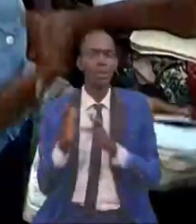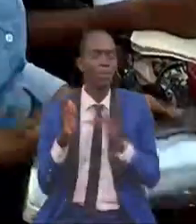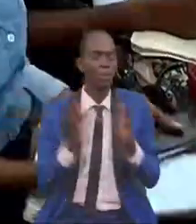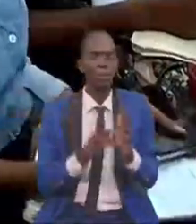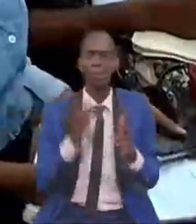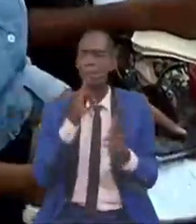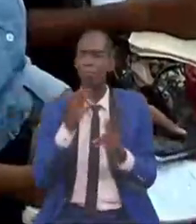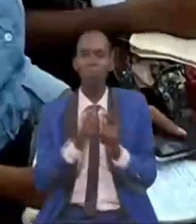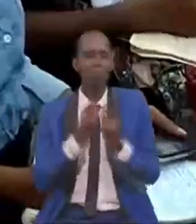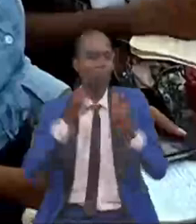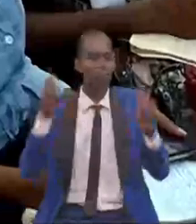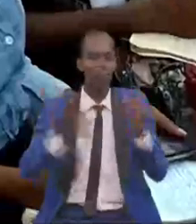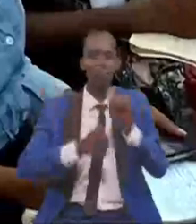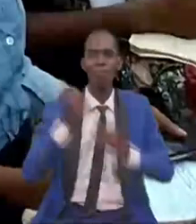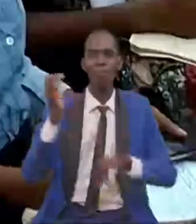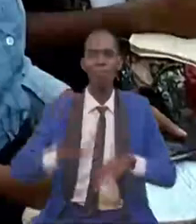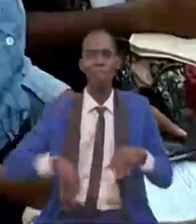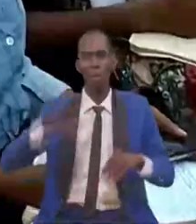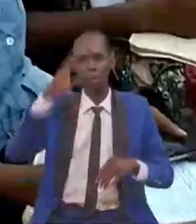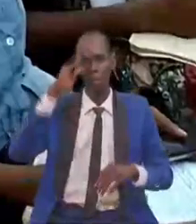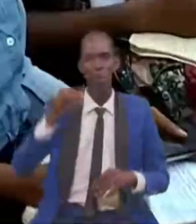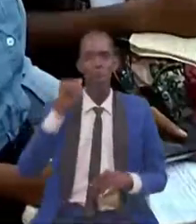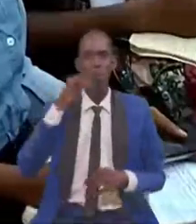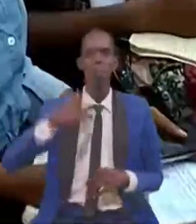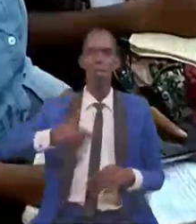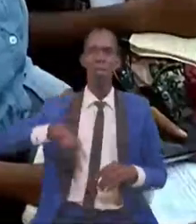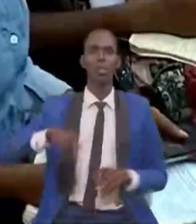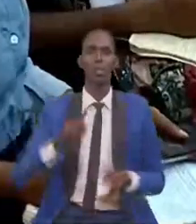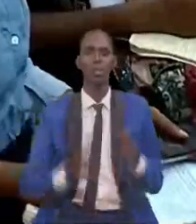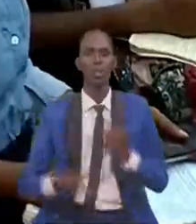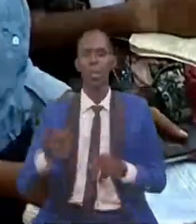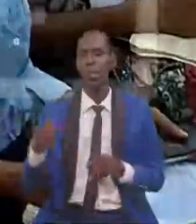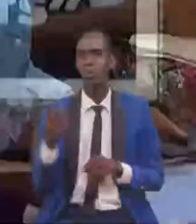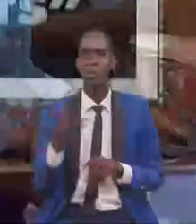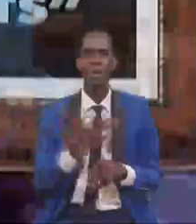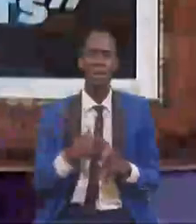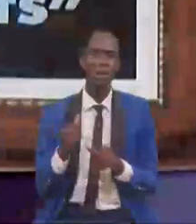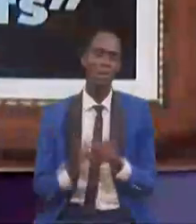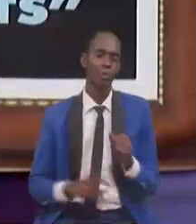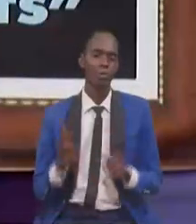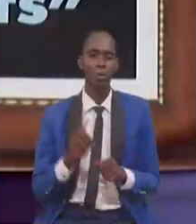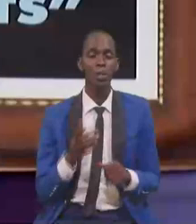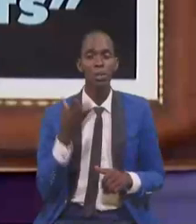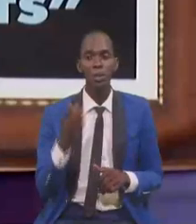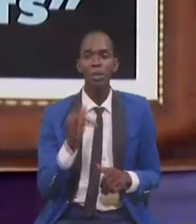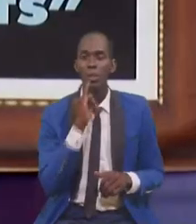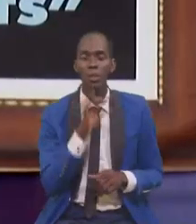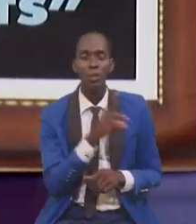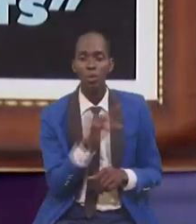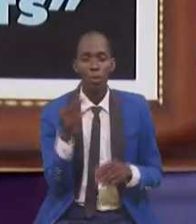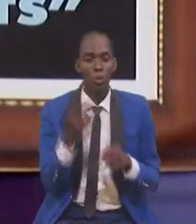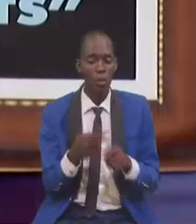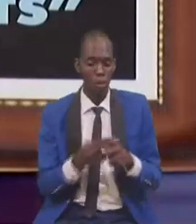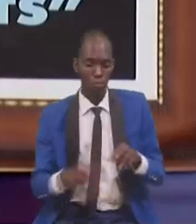Il est plus grand que tous les hommes, que toutes les femmes, que tous les religieux partout dans le monde. Il n'y a pas de nom sous